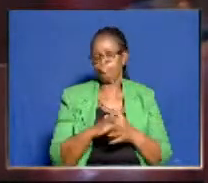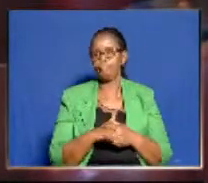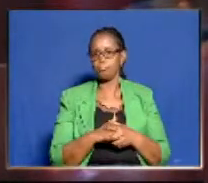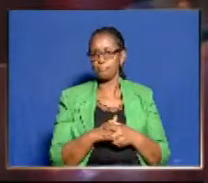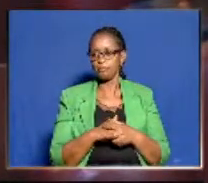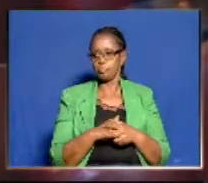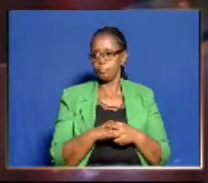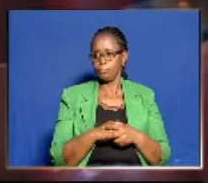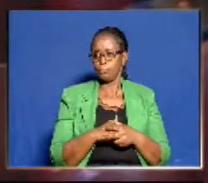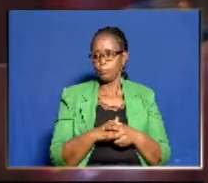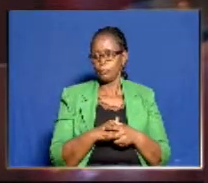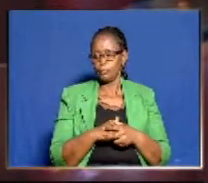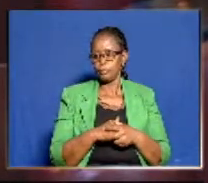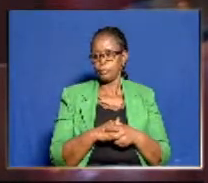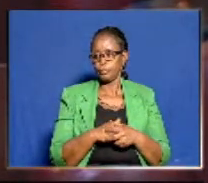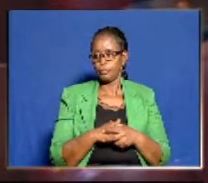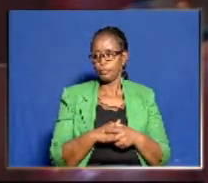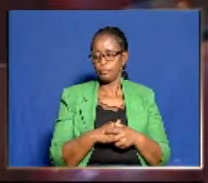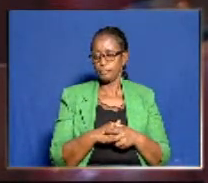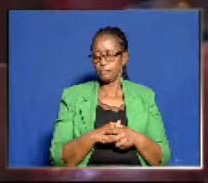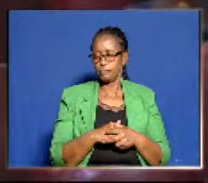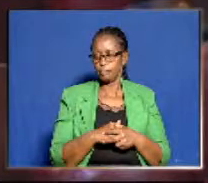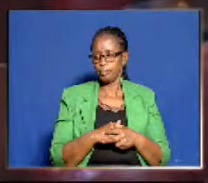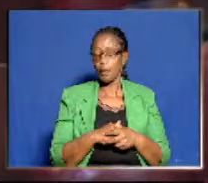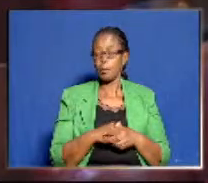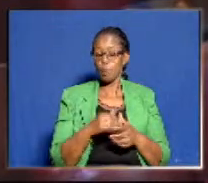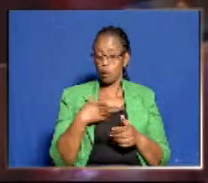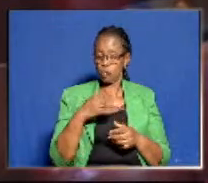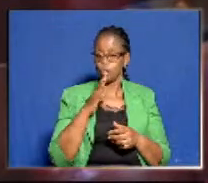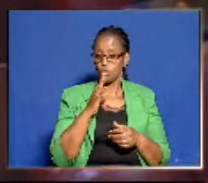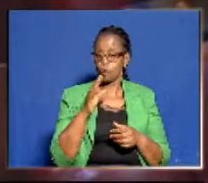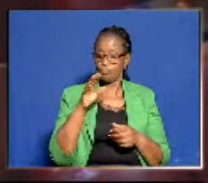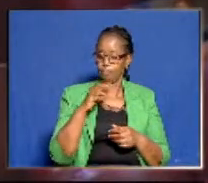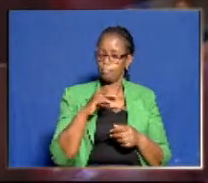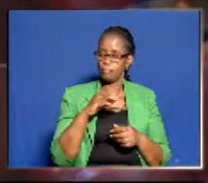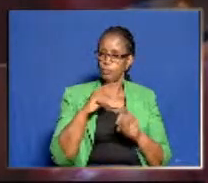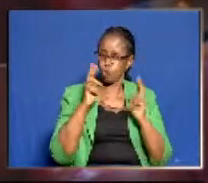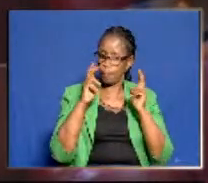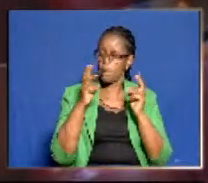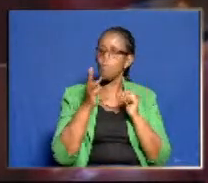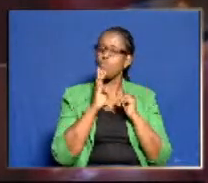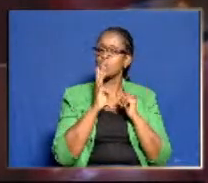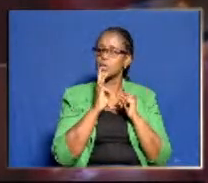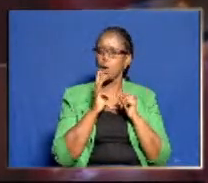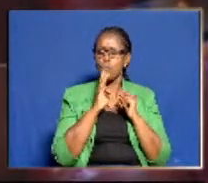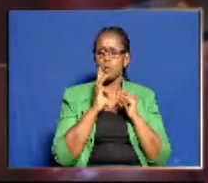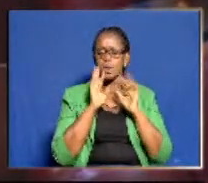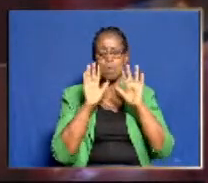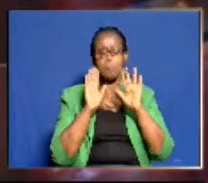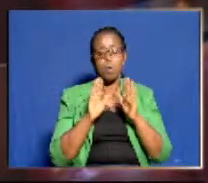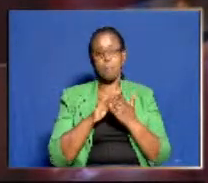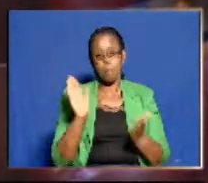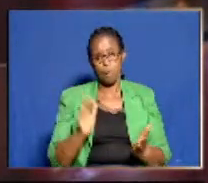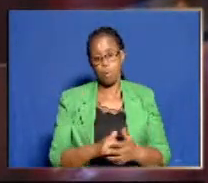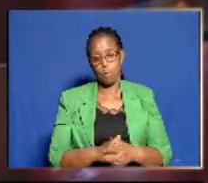Niende katika kuzungumza upande wa maji. Maji ni uhai. Hii wizara ya